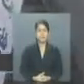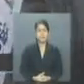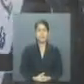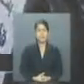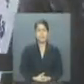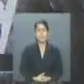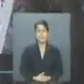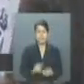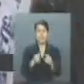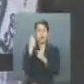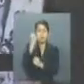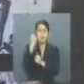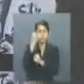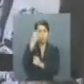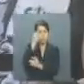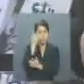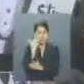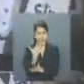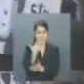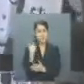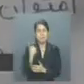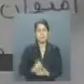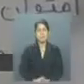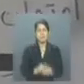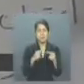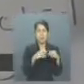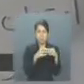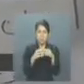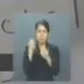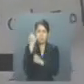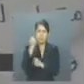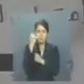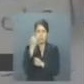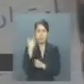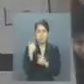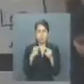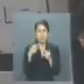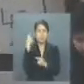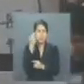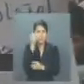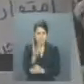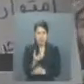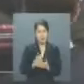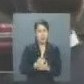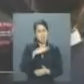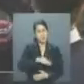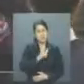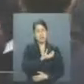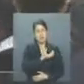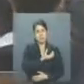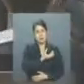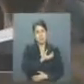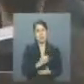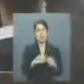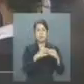การประท้วงในวันที่5ผู้เข้าร่วมการชุมนุมหลายพันคนส่วนใหญ่เป็นผู้หญิงต่างแสดงความโกรธแค้นที่กองทัพของรัฐบาลทั้งทหารและตำรวจใช้